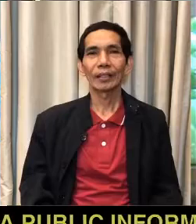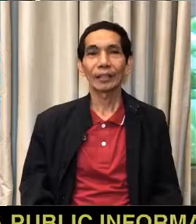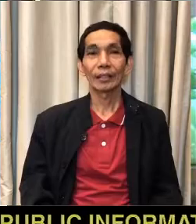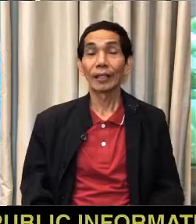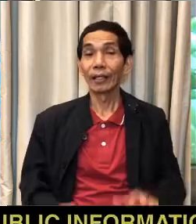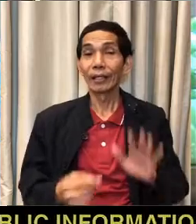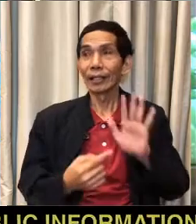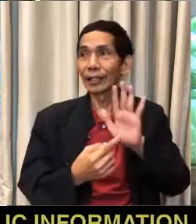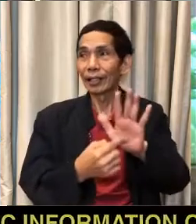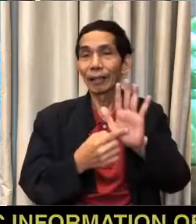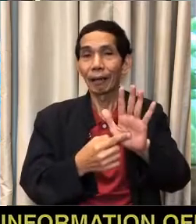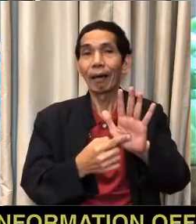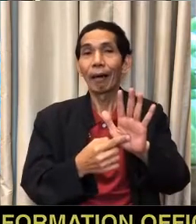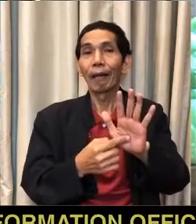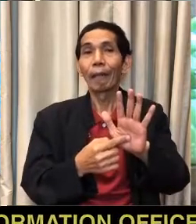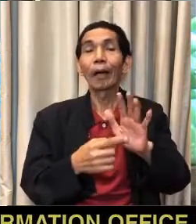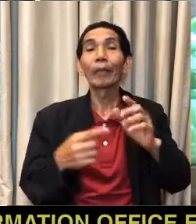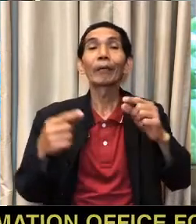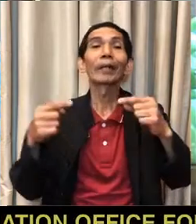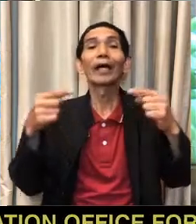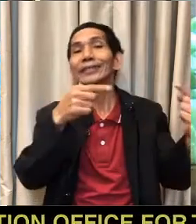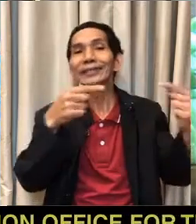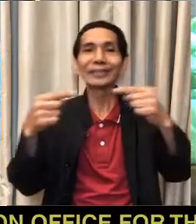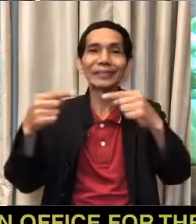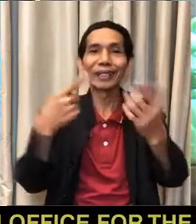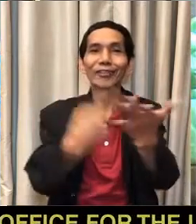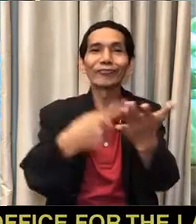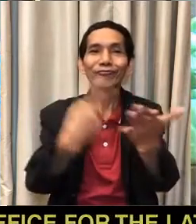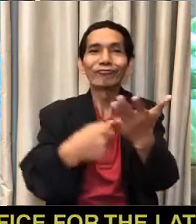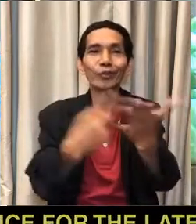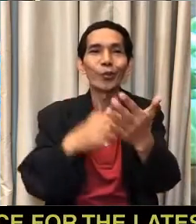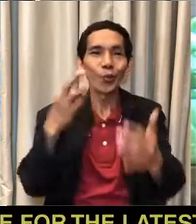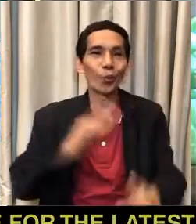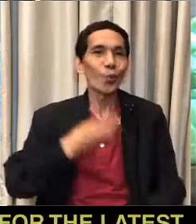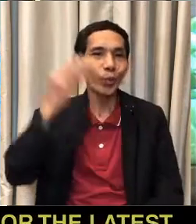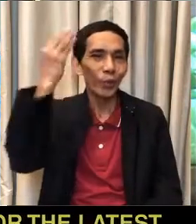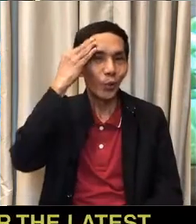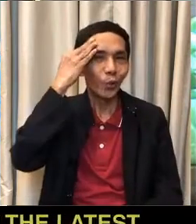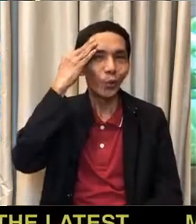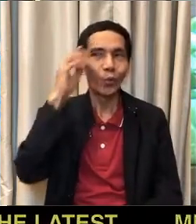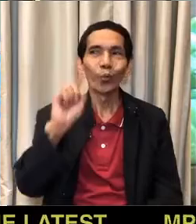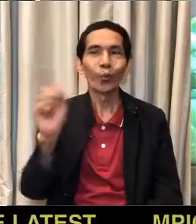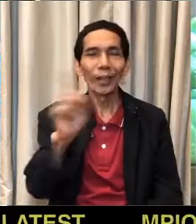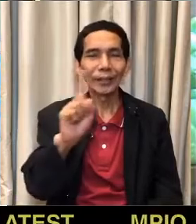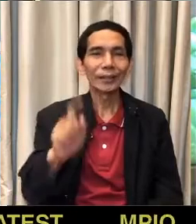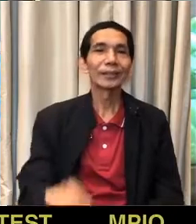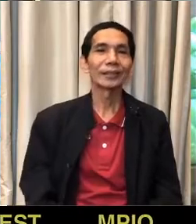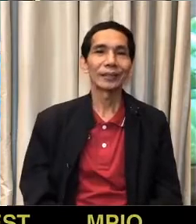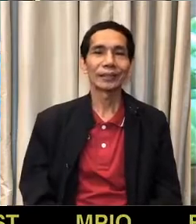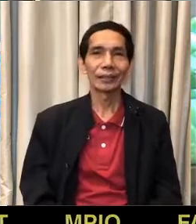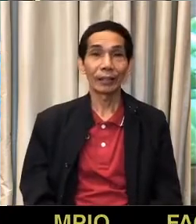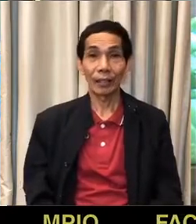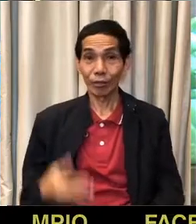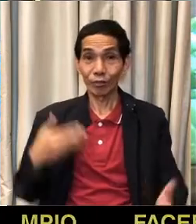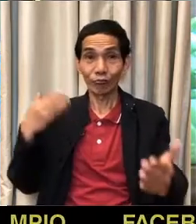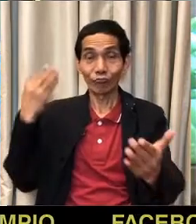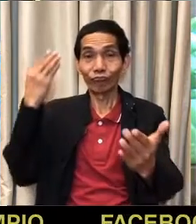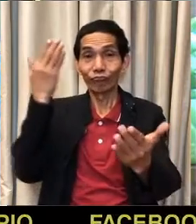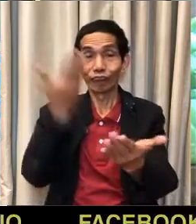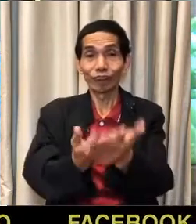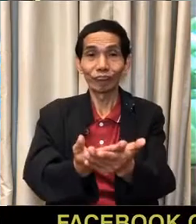Pero baka lang, kasi baka may pagtatalo eh. At least, alam lang natin ano yung mga ano. Pagka dumating na